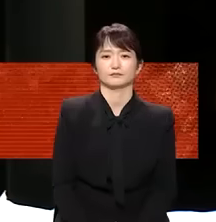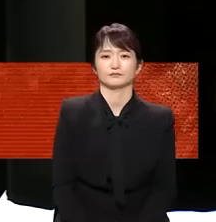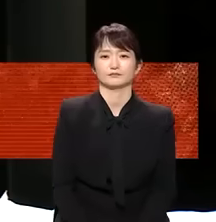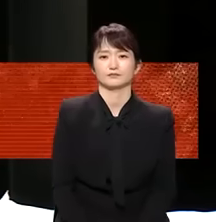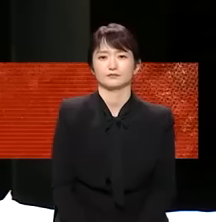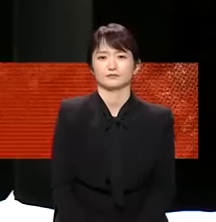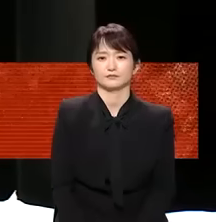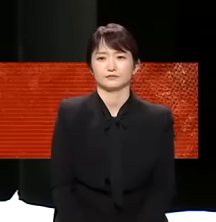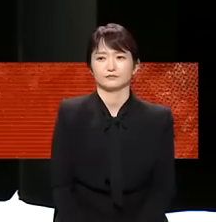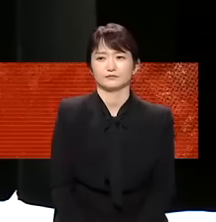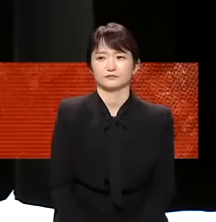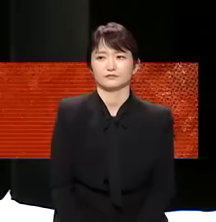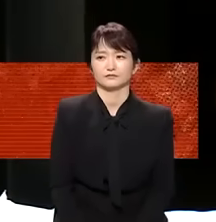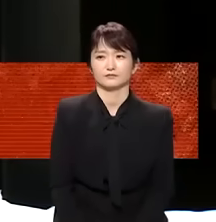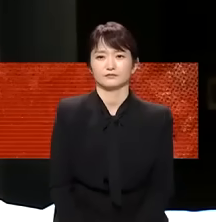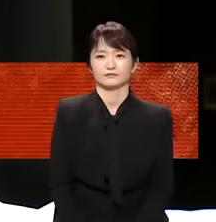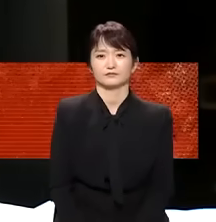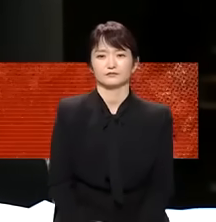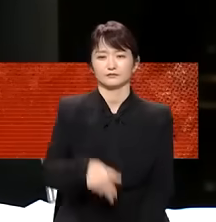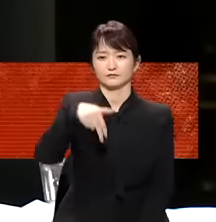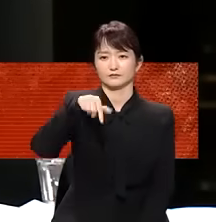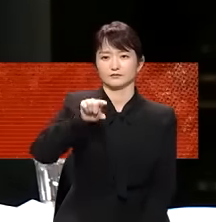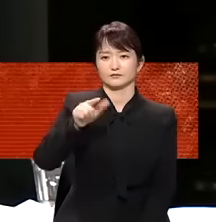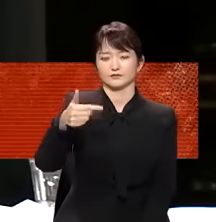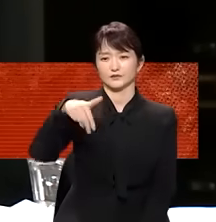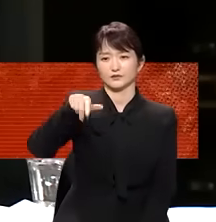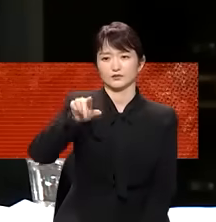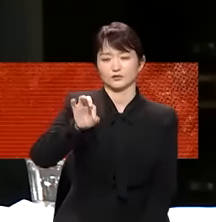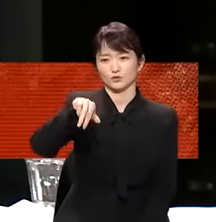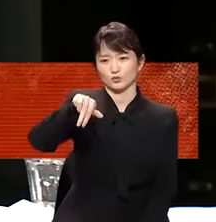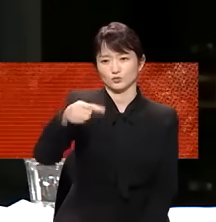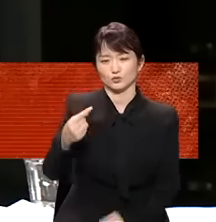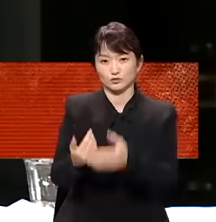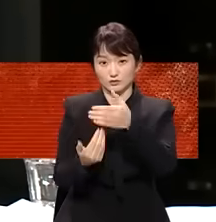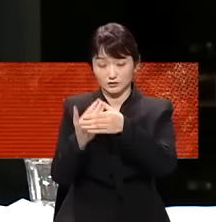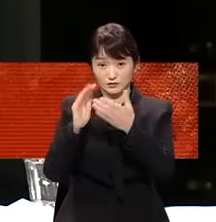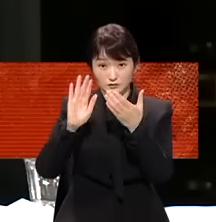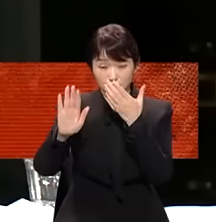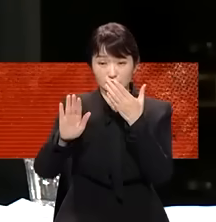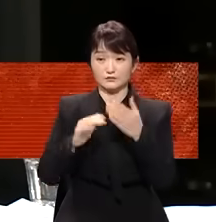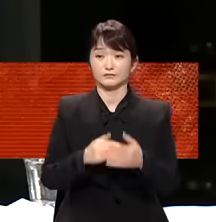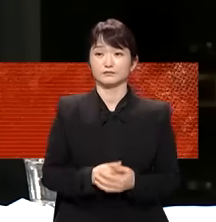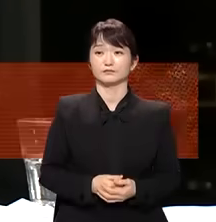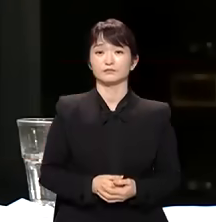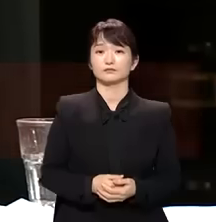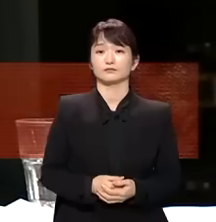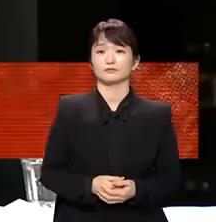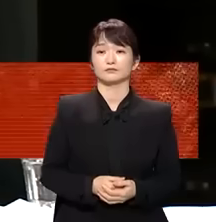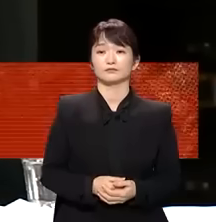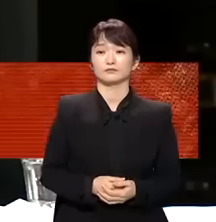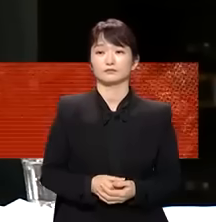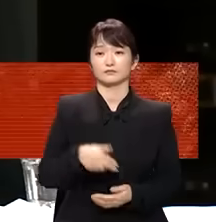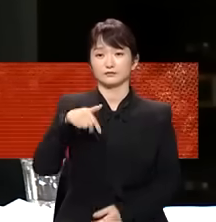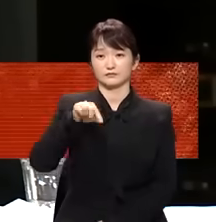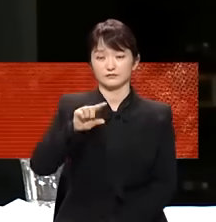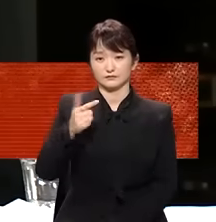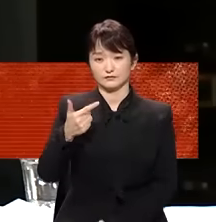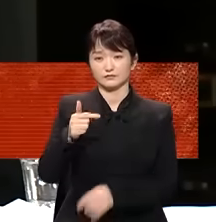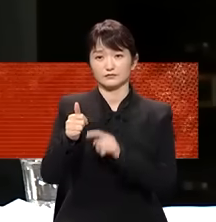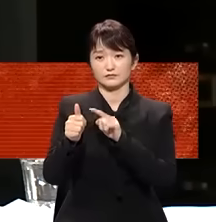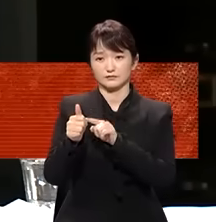자 이게 그 전청조 사건 이후로 백변호사 님네이 일단 일단 전청조